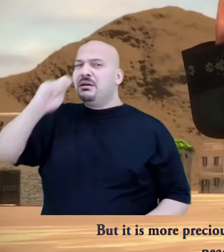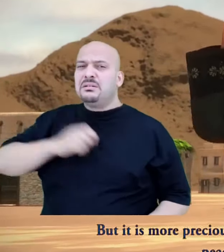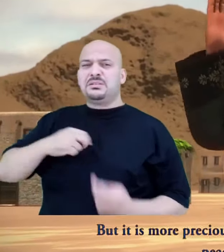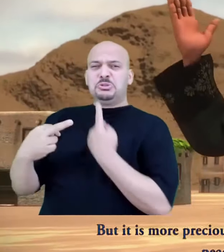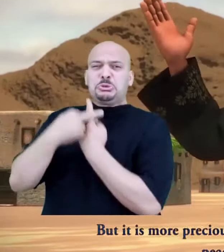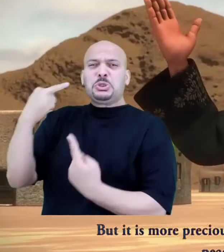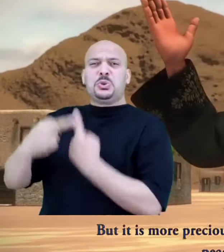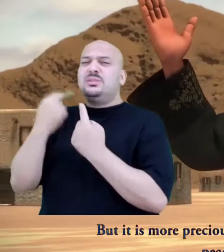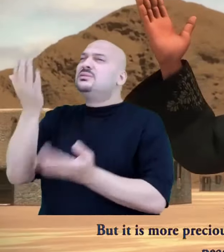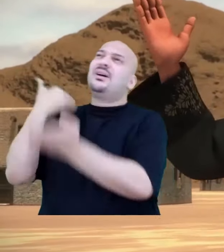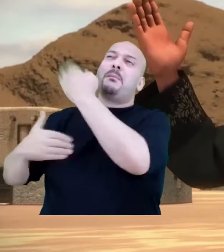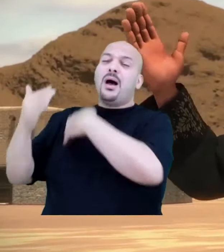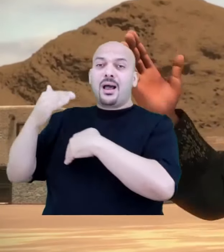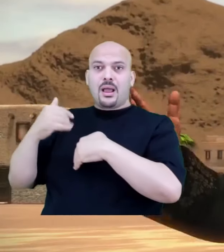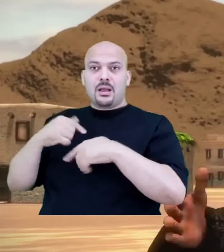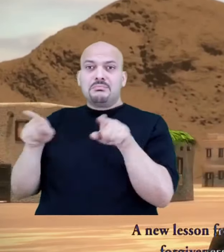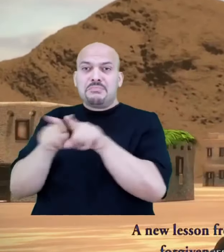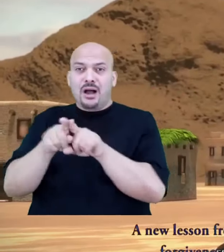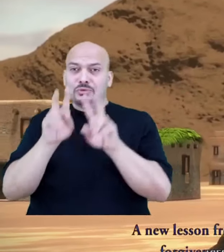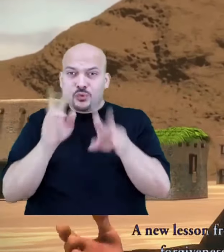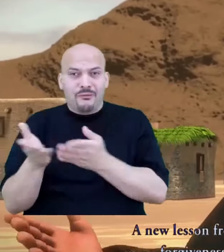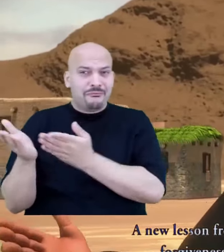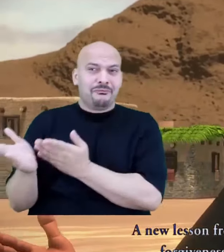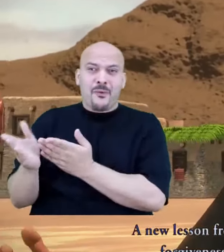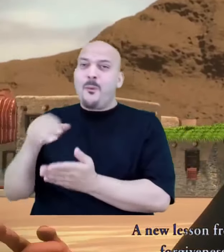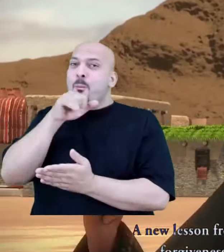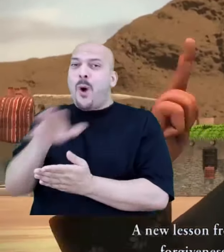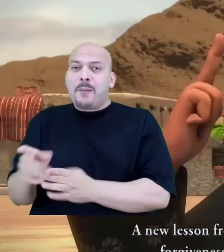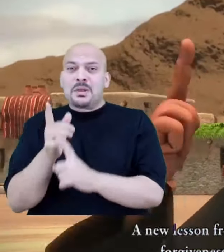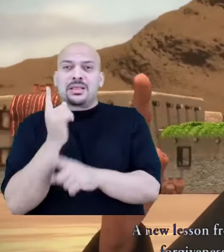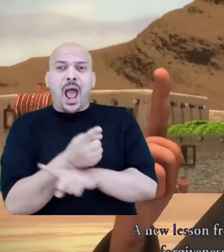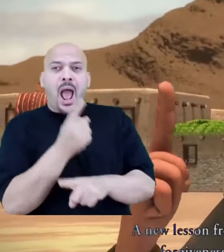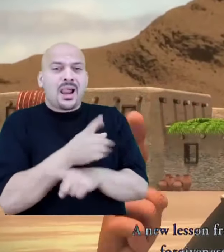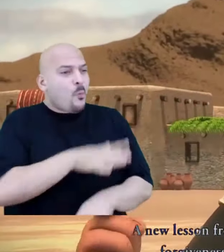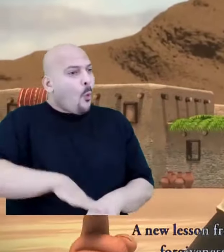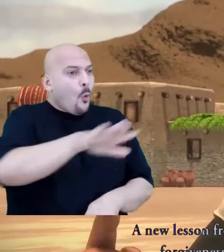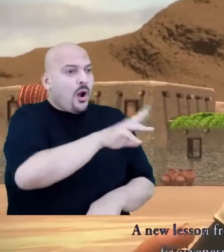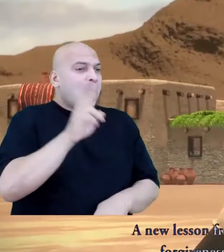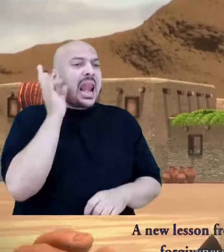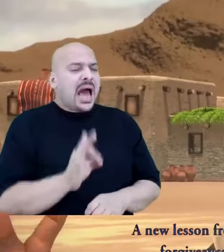آذوه وعذبوه، درس جديد من دروس السيرة